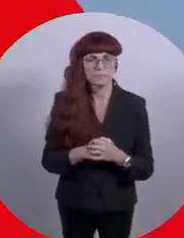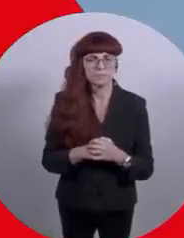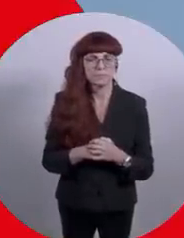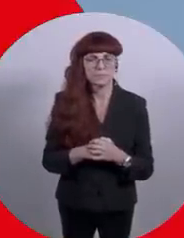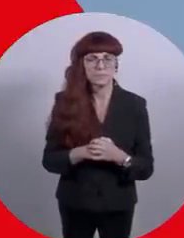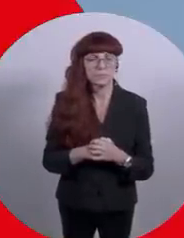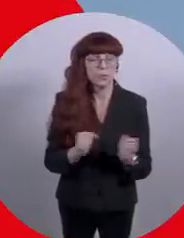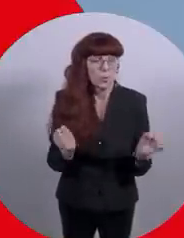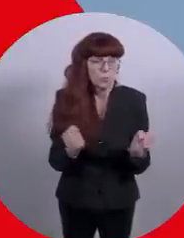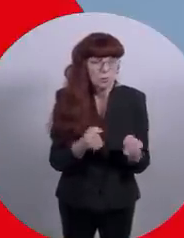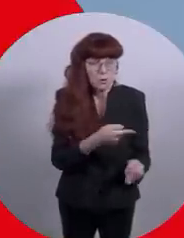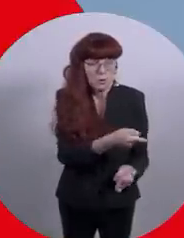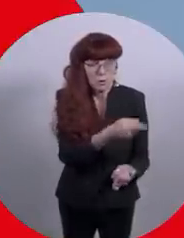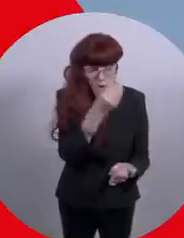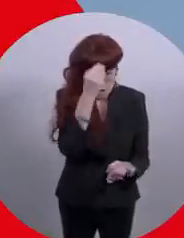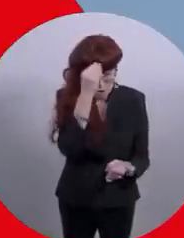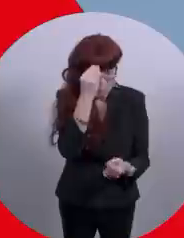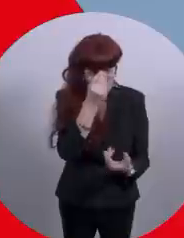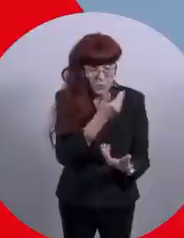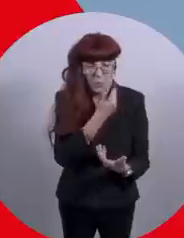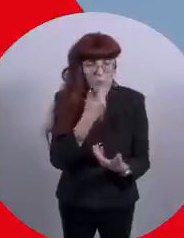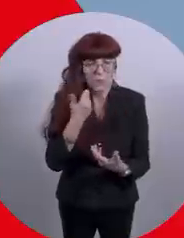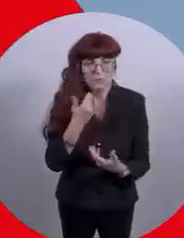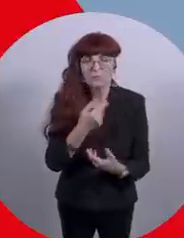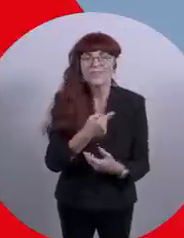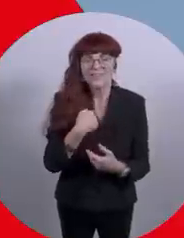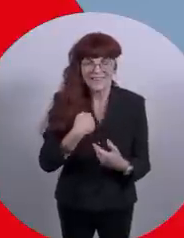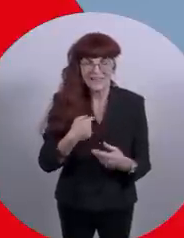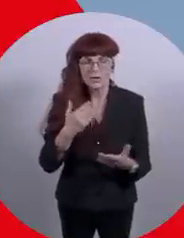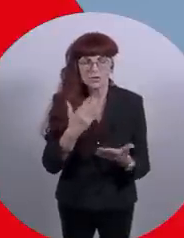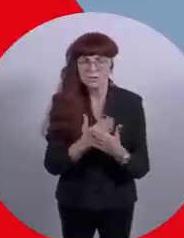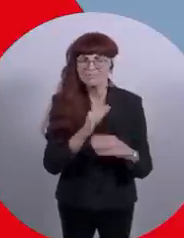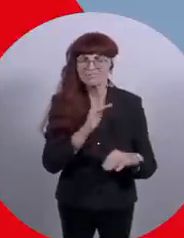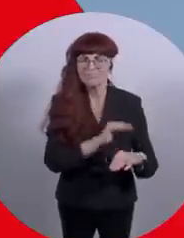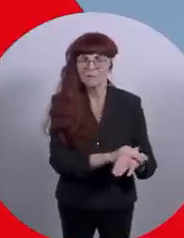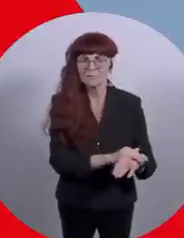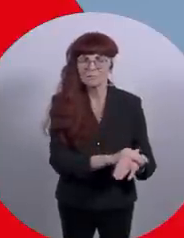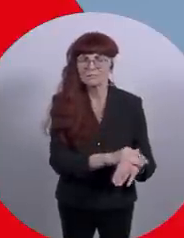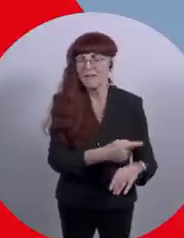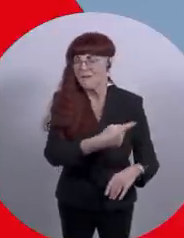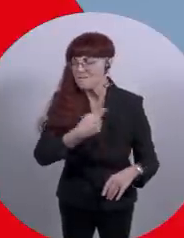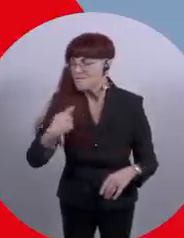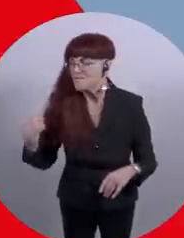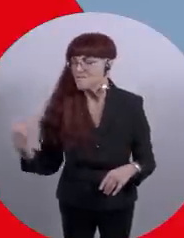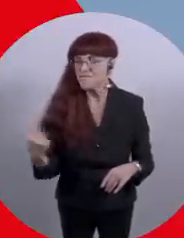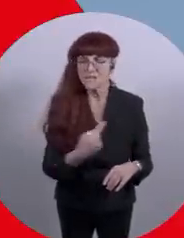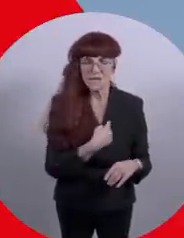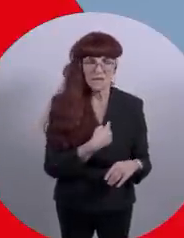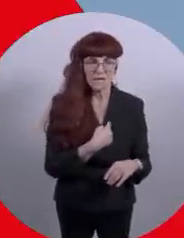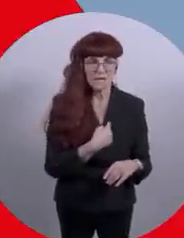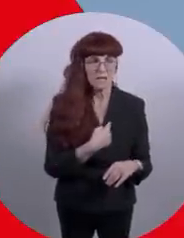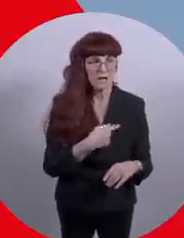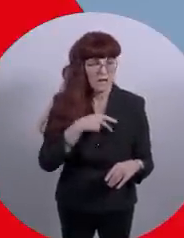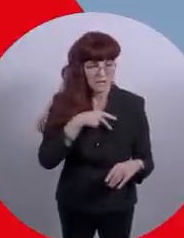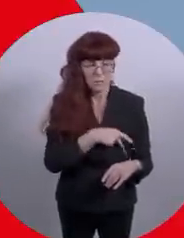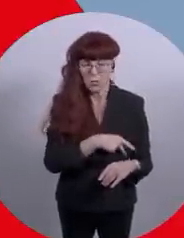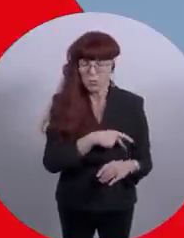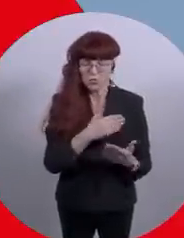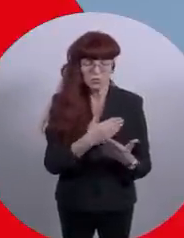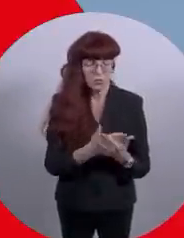das war unmöglich da habe ich gesehen dass wir an Glaubwürdigkeit verloren haben